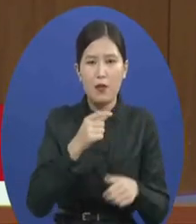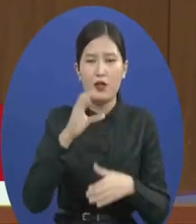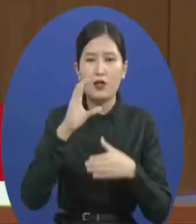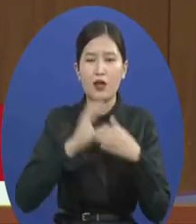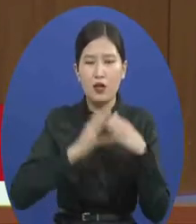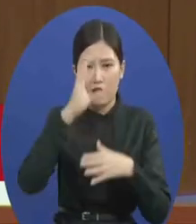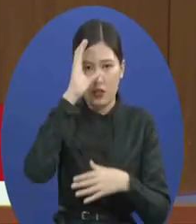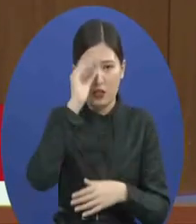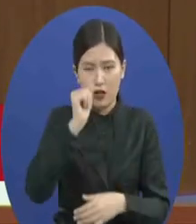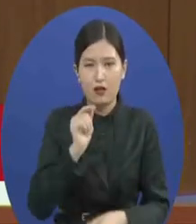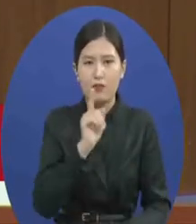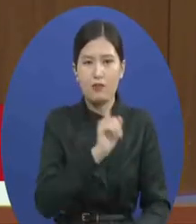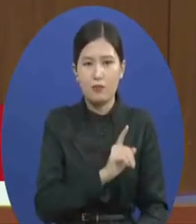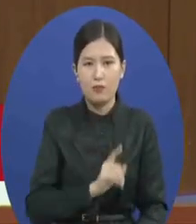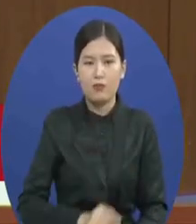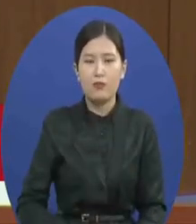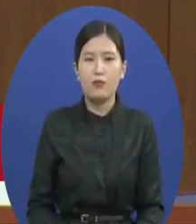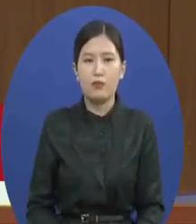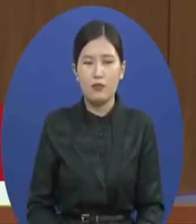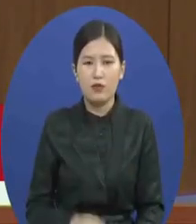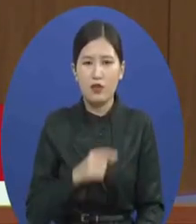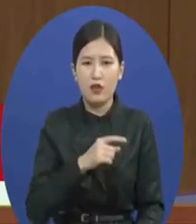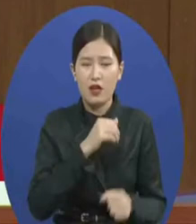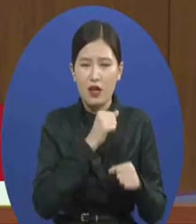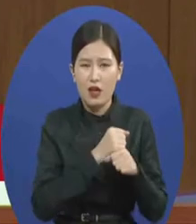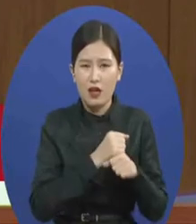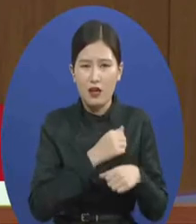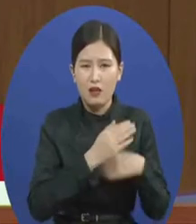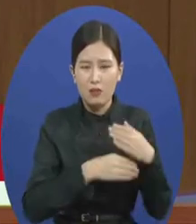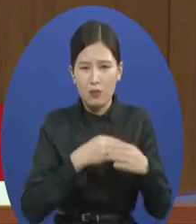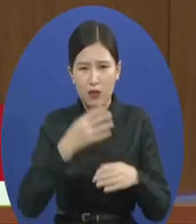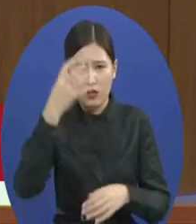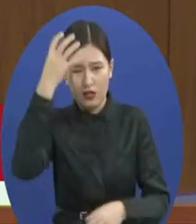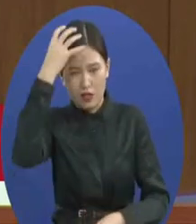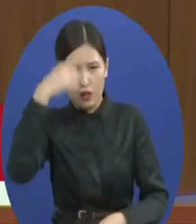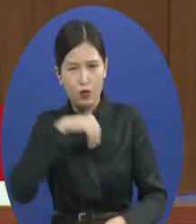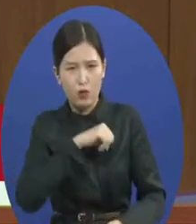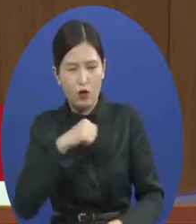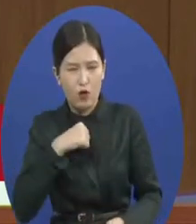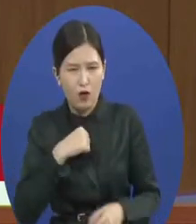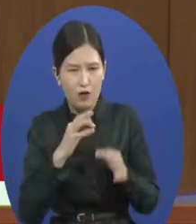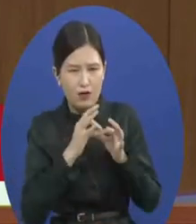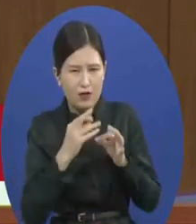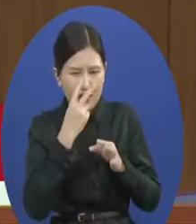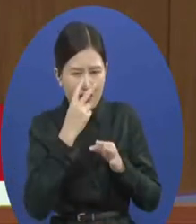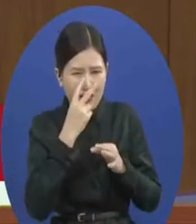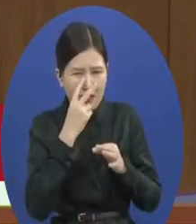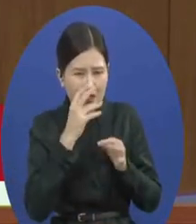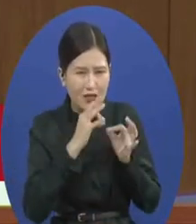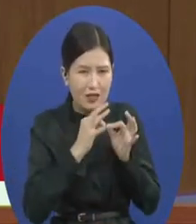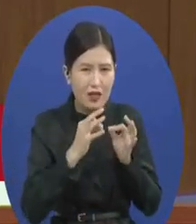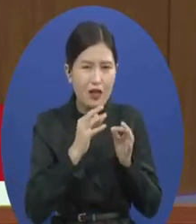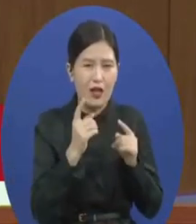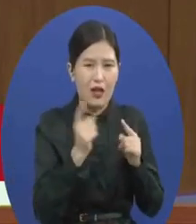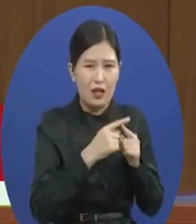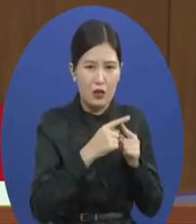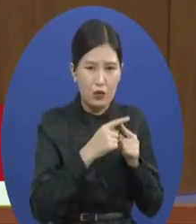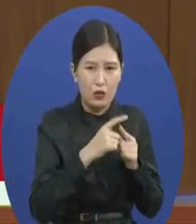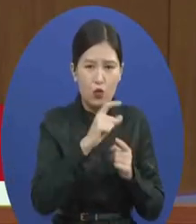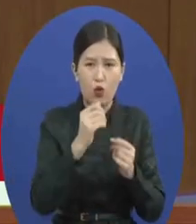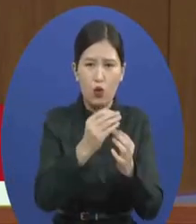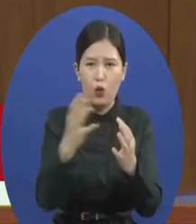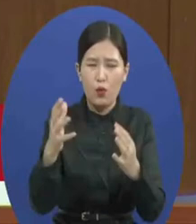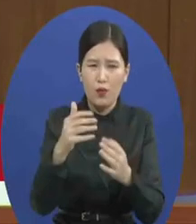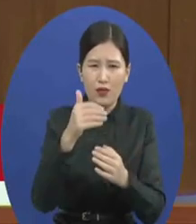байна. Энэ ажил засгийн газрын хатуу хяналтын дор ард түмэндээ дээд зэргээр үр ашигтай байх эрхэм